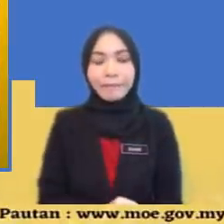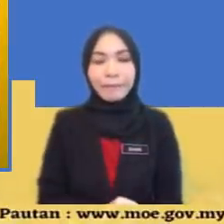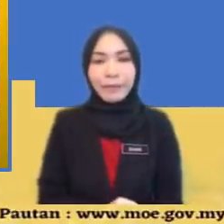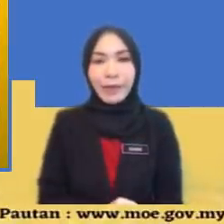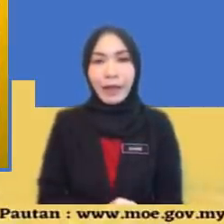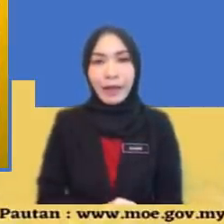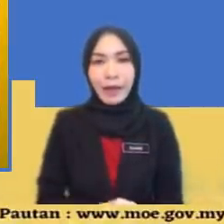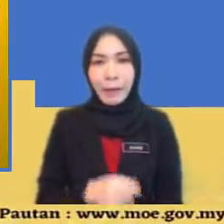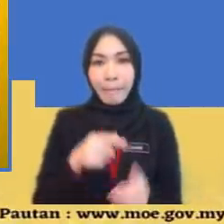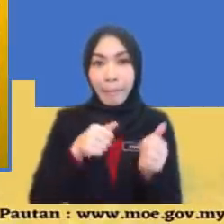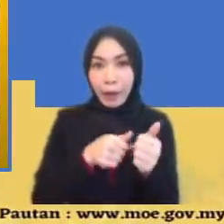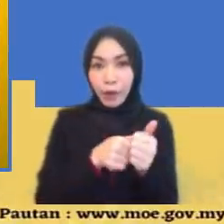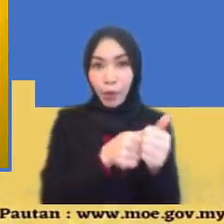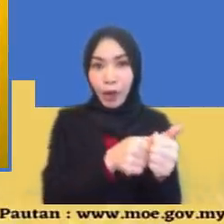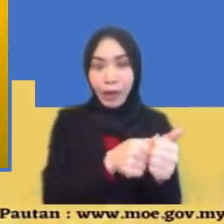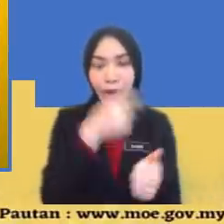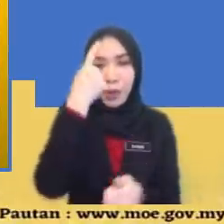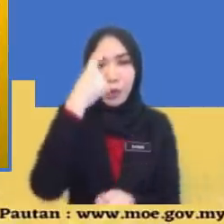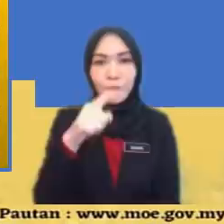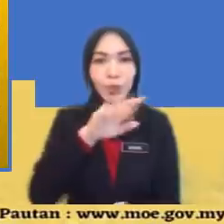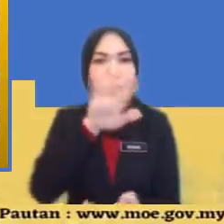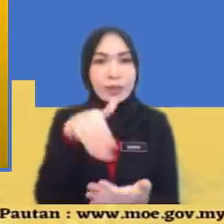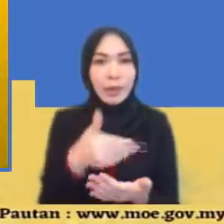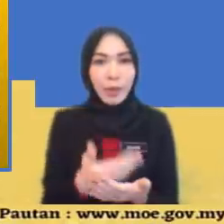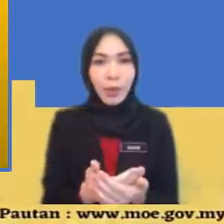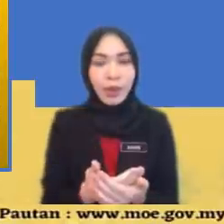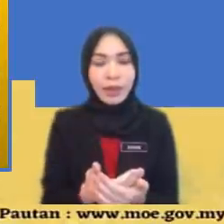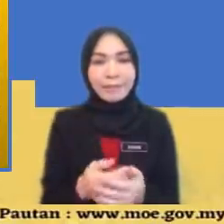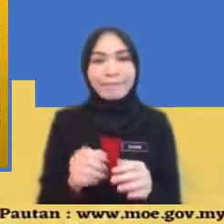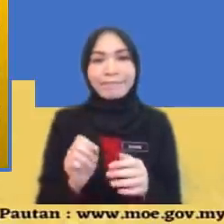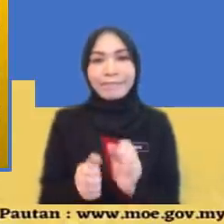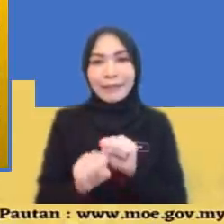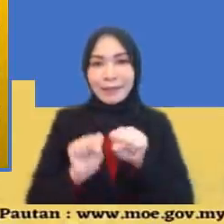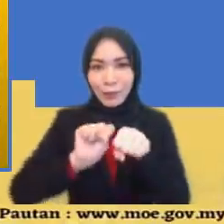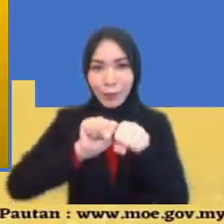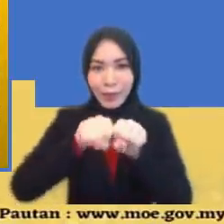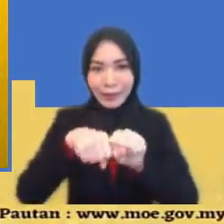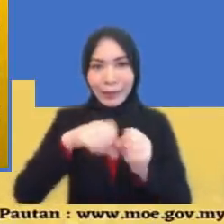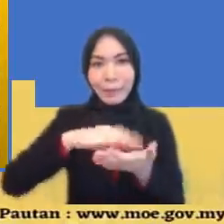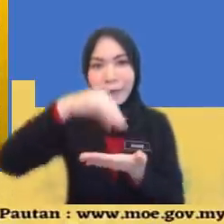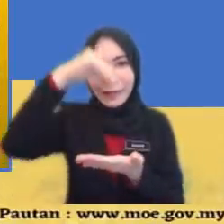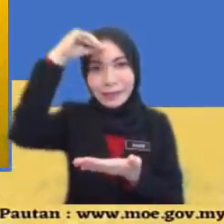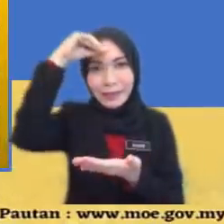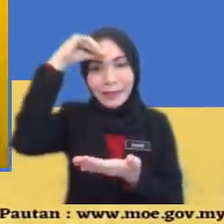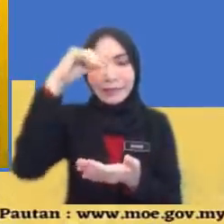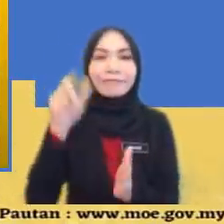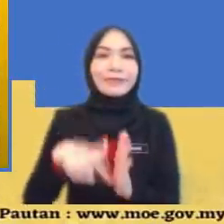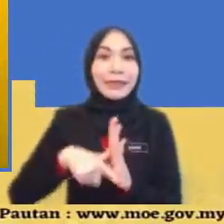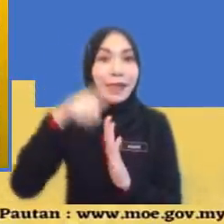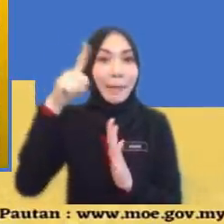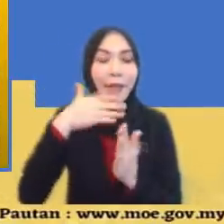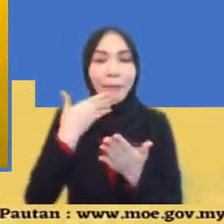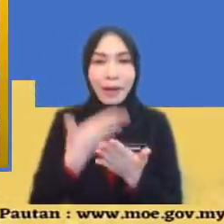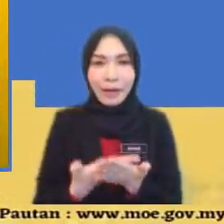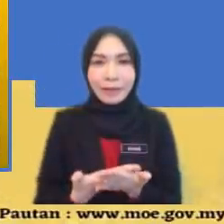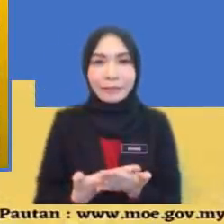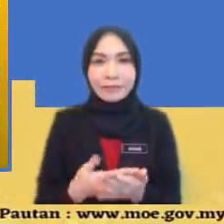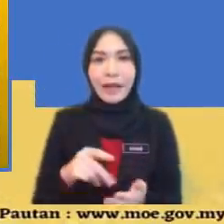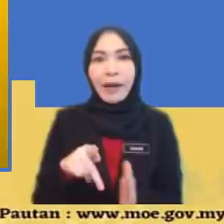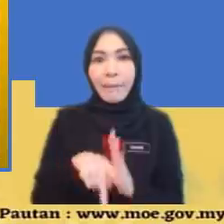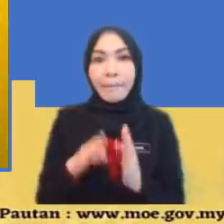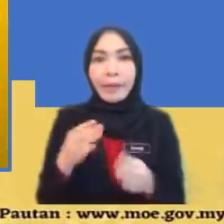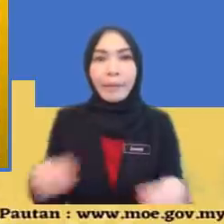bagi memberi impak positif terhadap pendidikan setiap murid berbagai pohon sekongan Bude